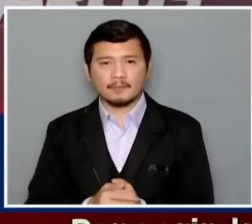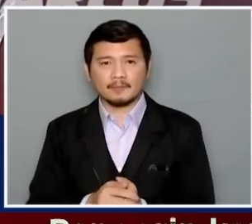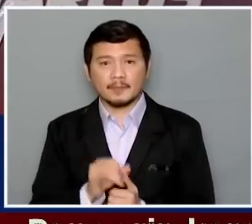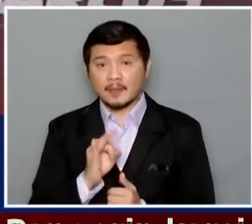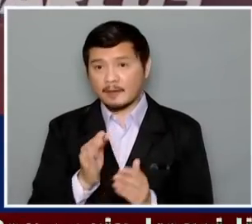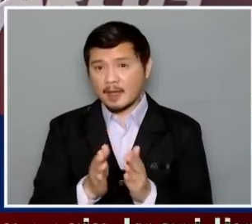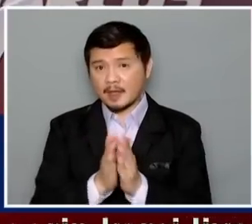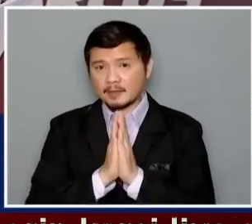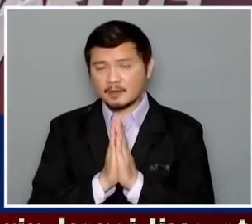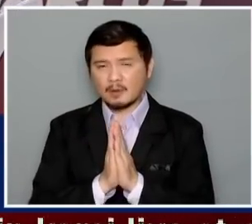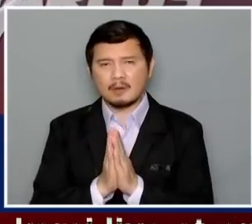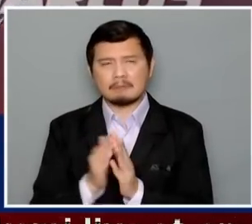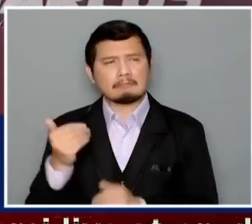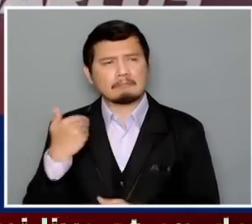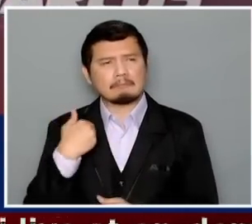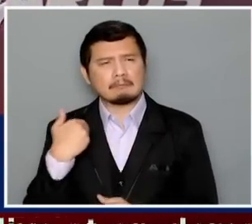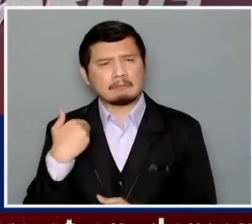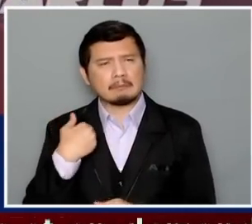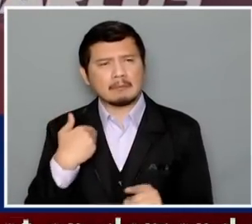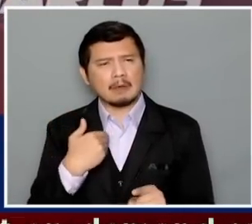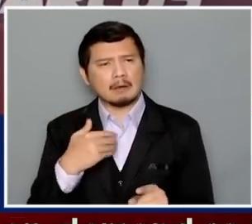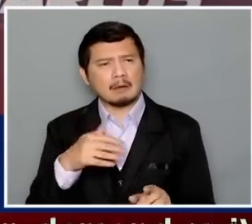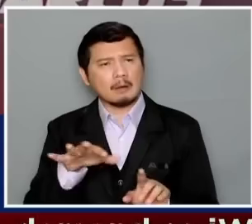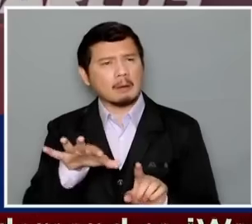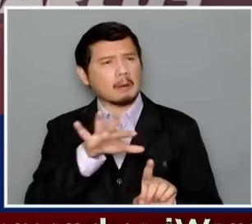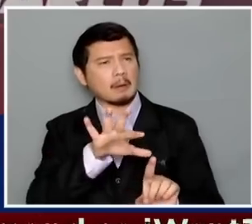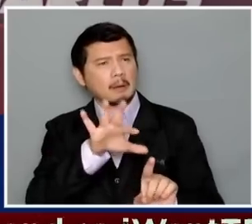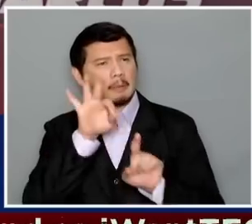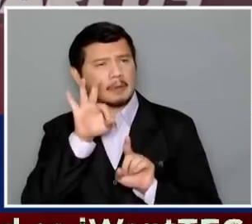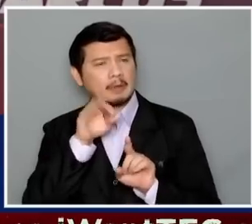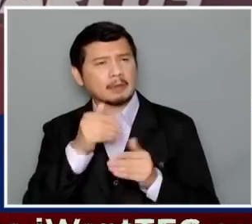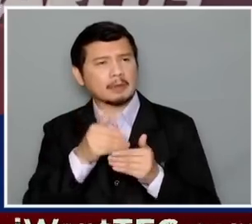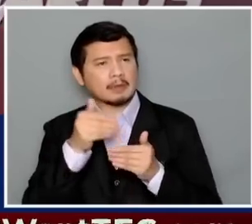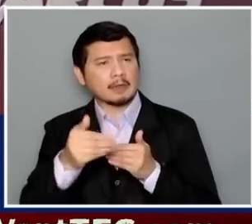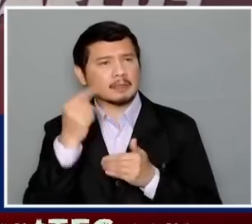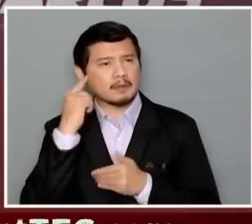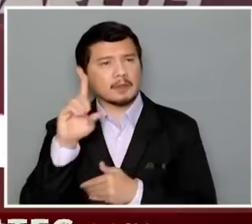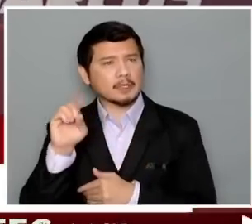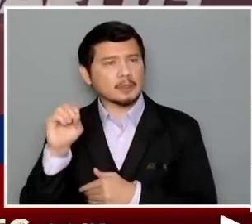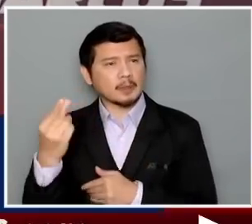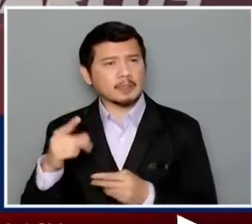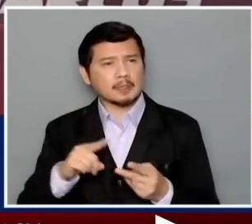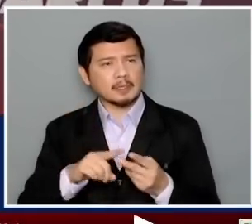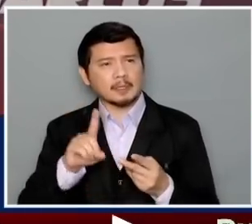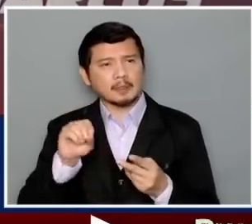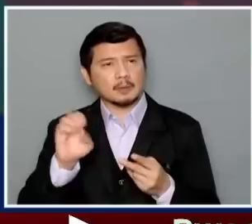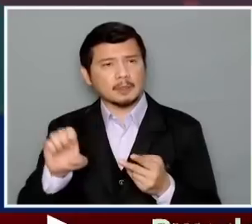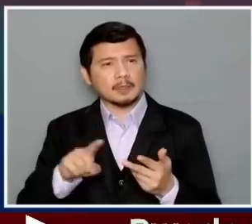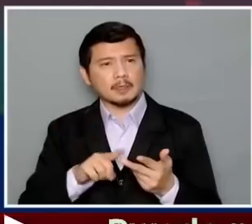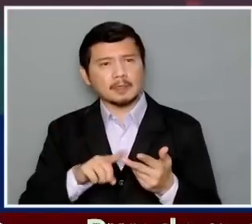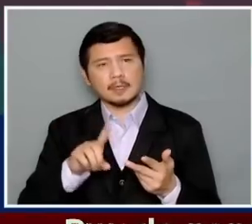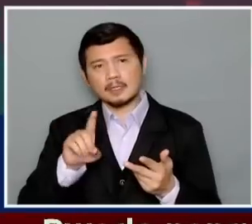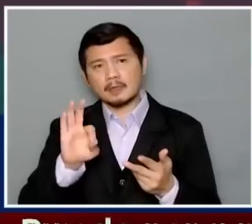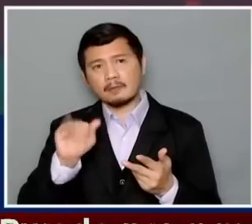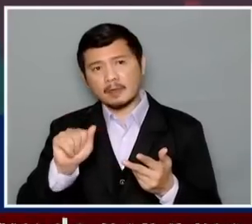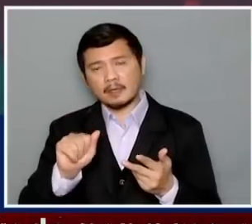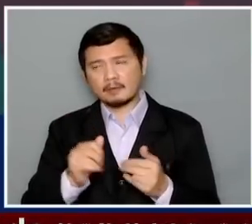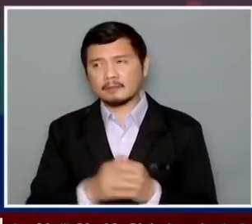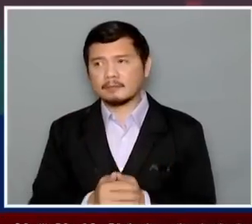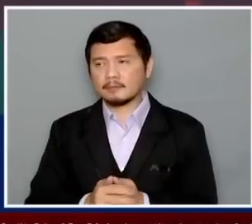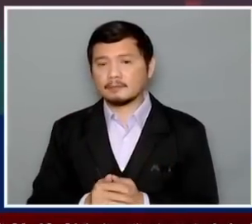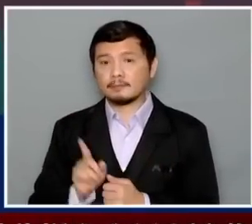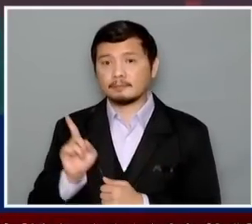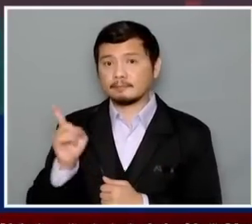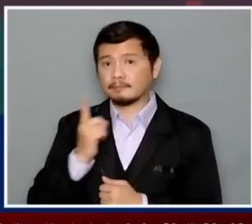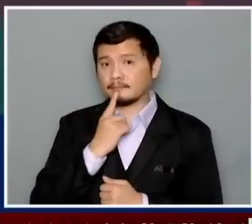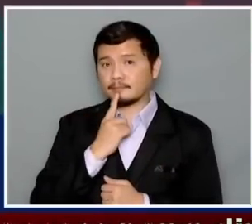bakit wala pang napipili ang susunod na pangulo na mamumuno para sa DOH, DOE at DFA, sinusuri pa po kasi nila,